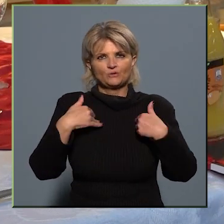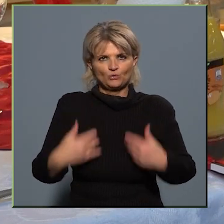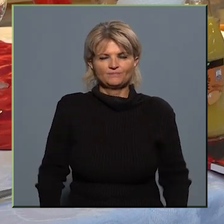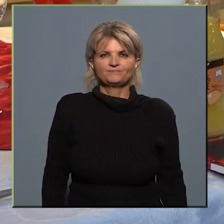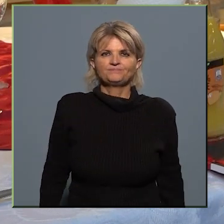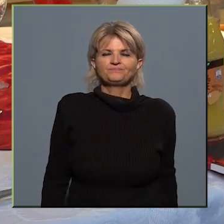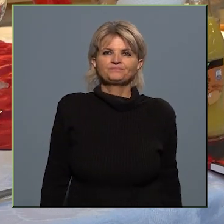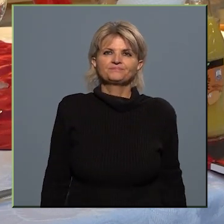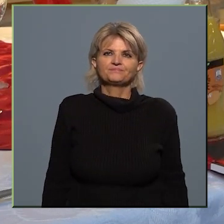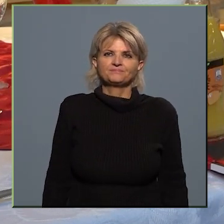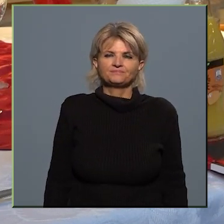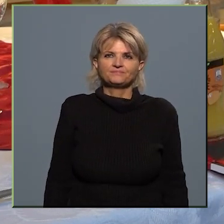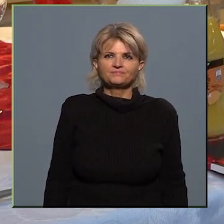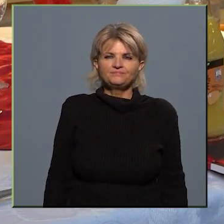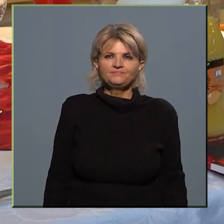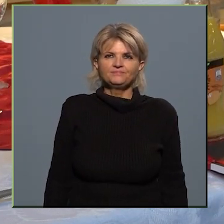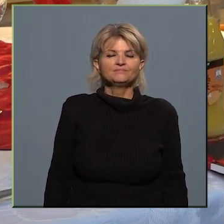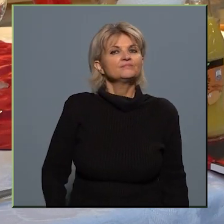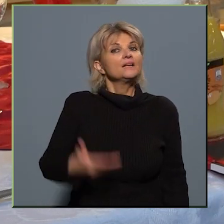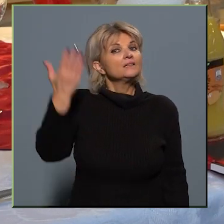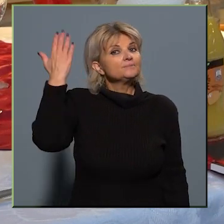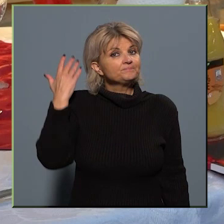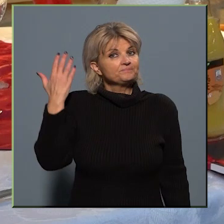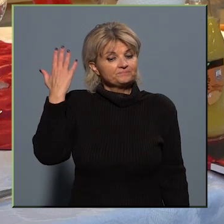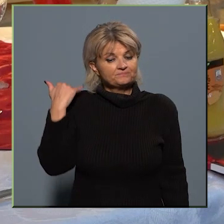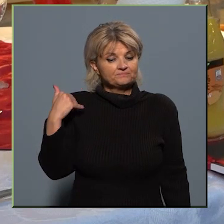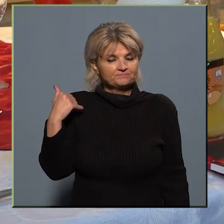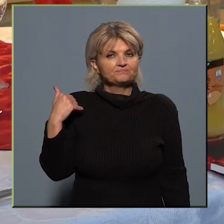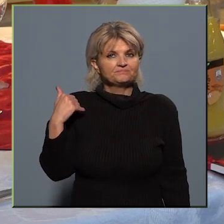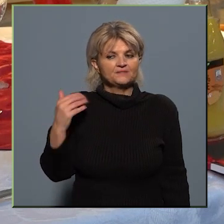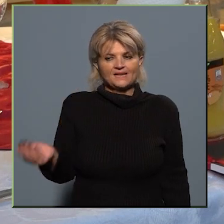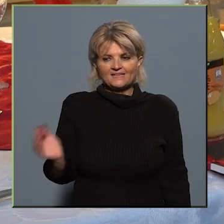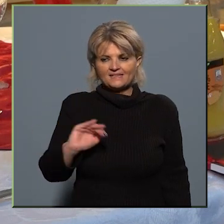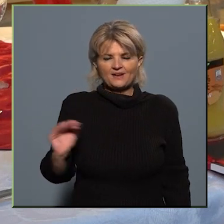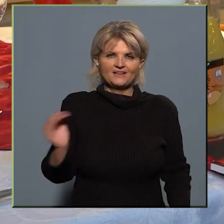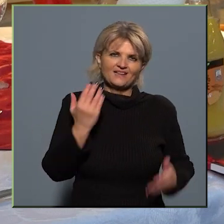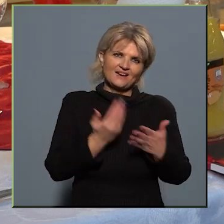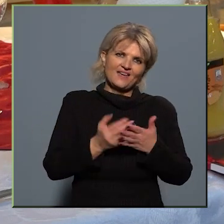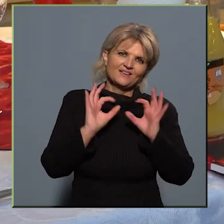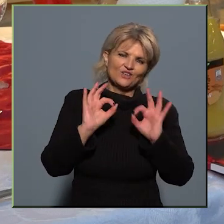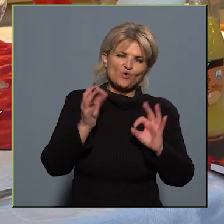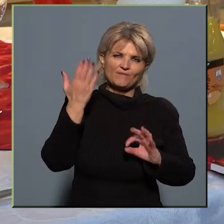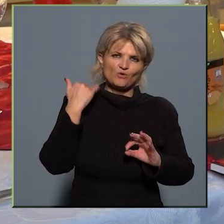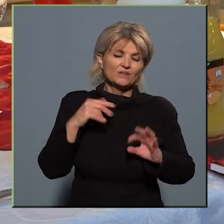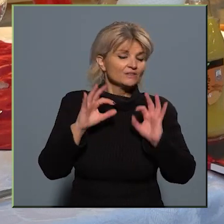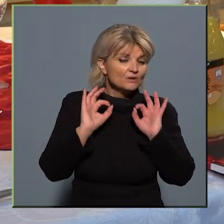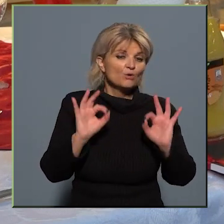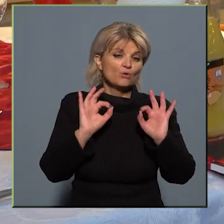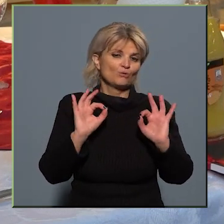De hát abban az időben gyereknek lenni,